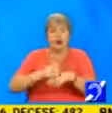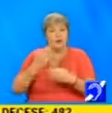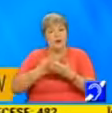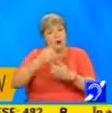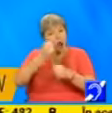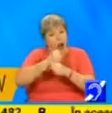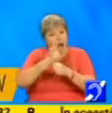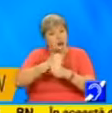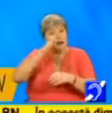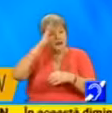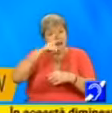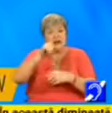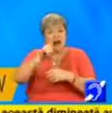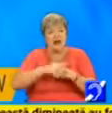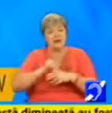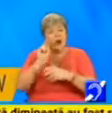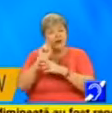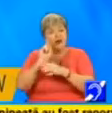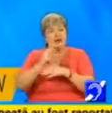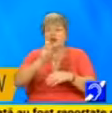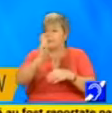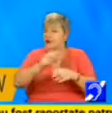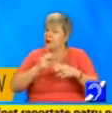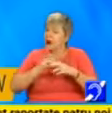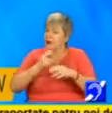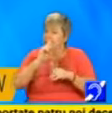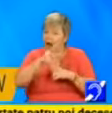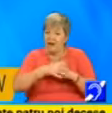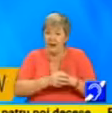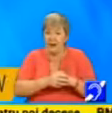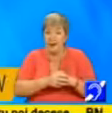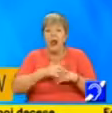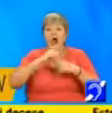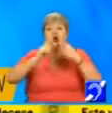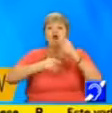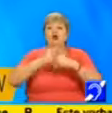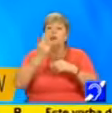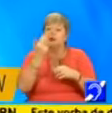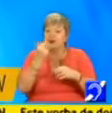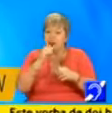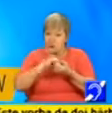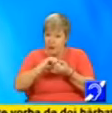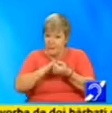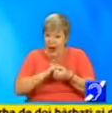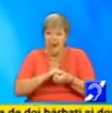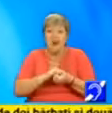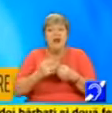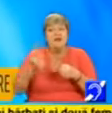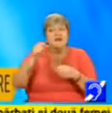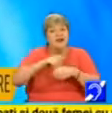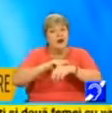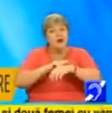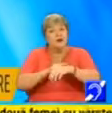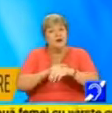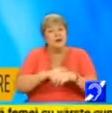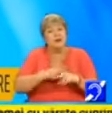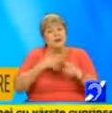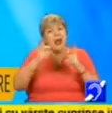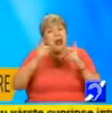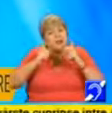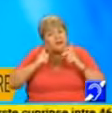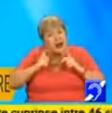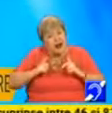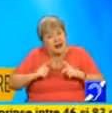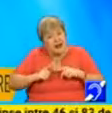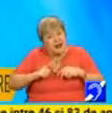și au avut grijă de cei bolnavi și s-au implicat. După 15 mai va veni o perioadă de relaxare, spune